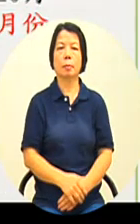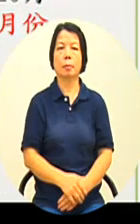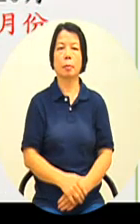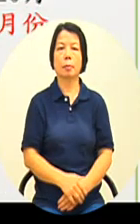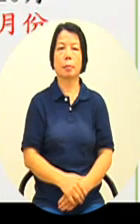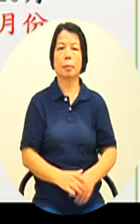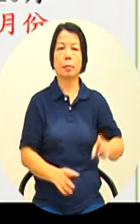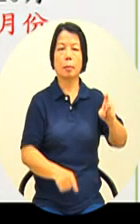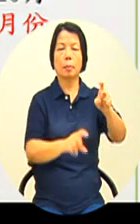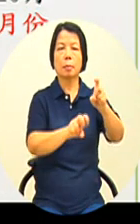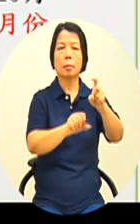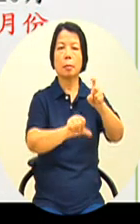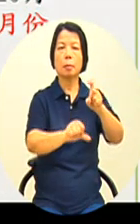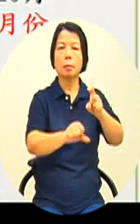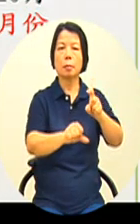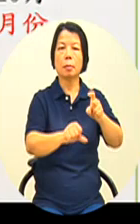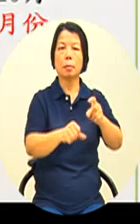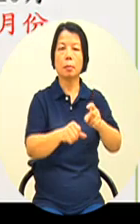约11万人次。